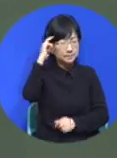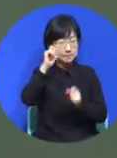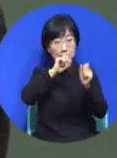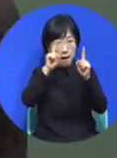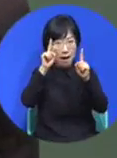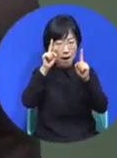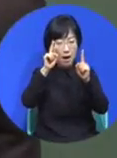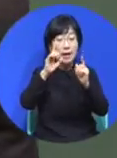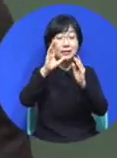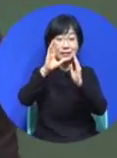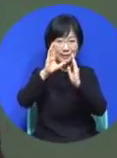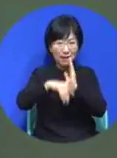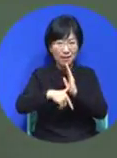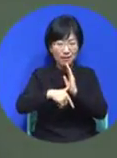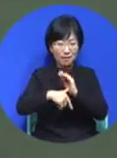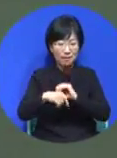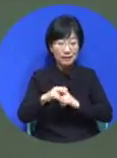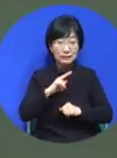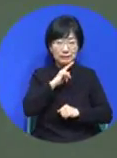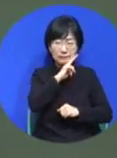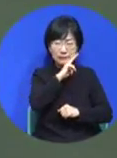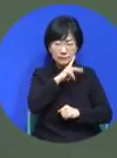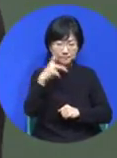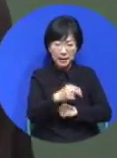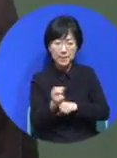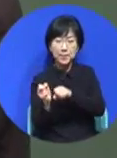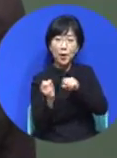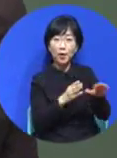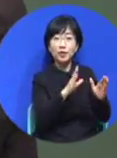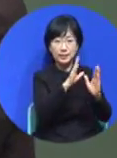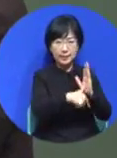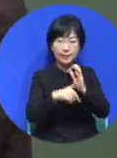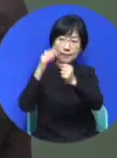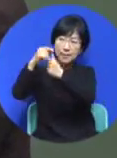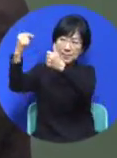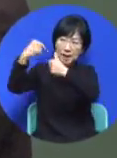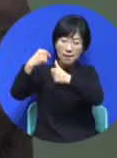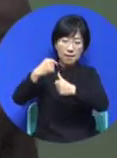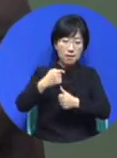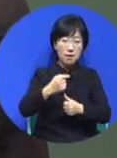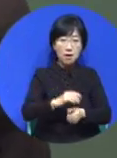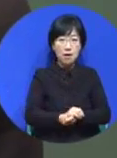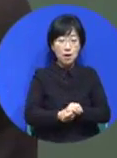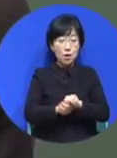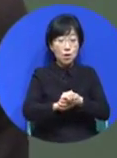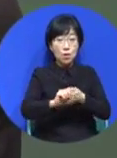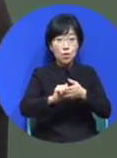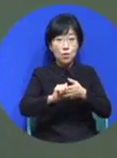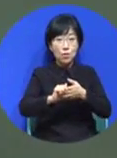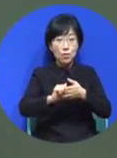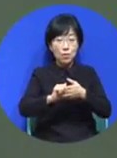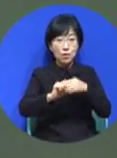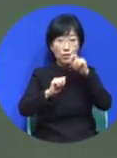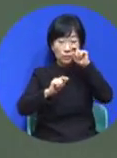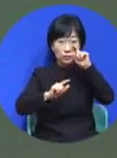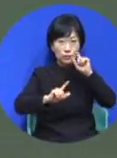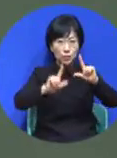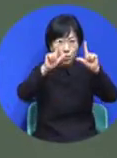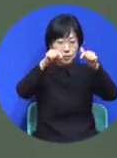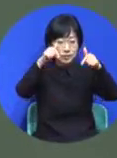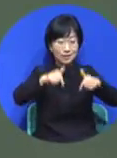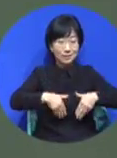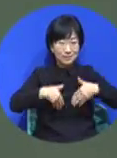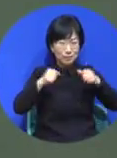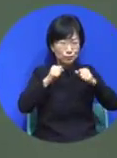Genesis 13, 야, it says, 버리고 나 이것 버리고. Walk the breadth and the length of the land. 하나님을 안 믿는 게 아니고